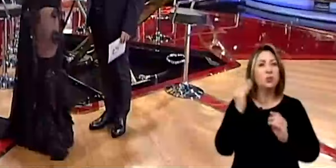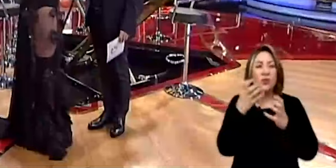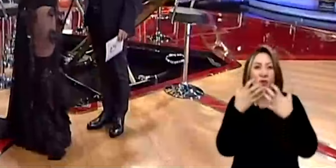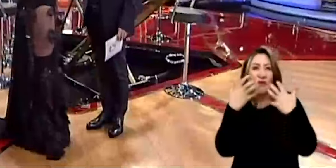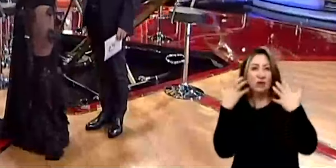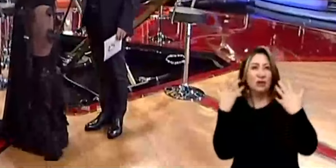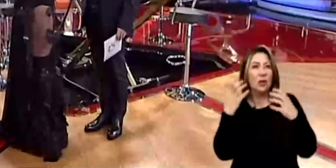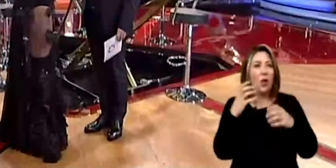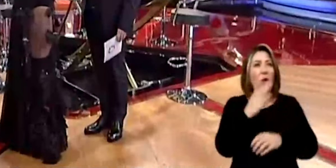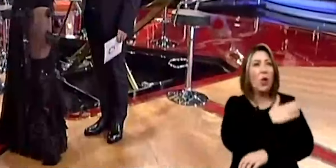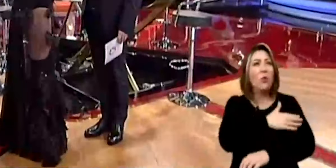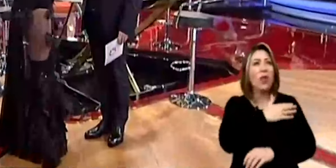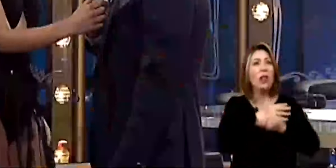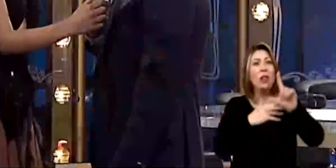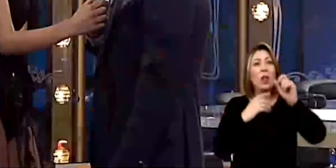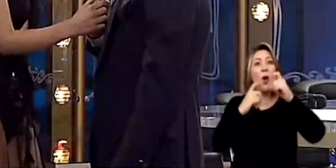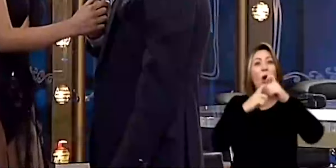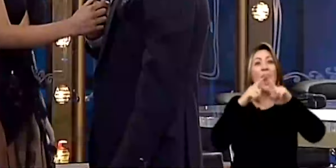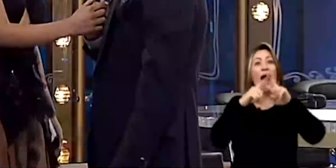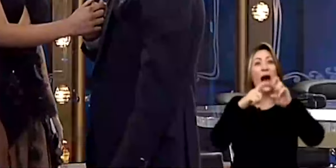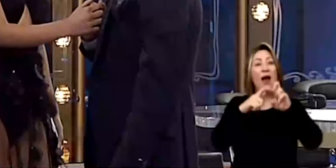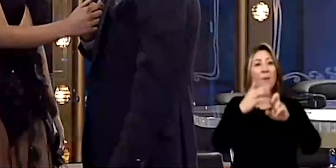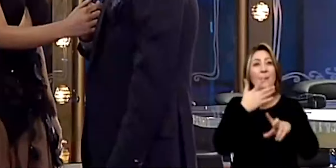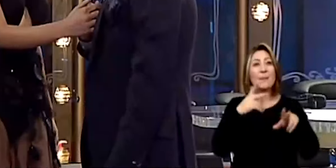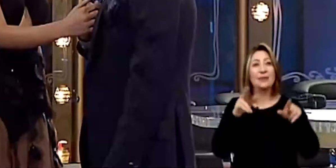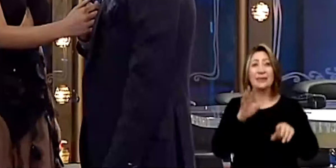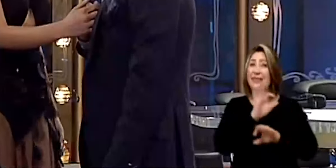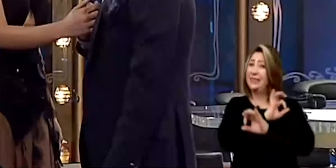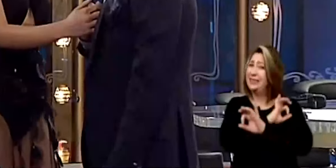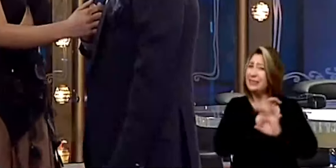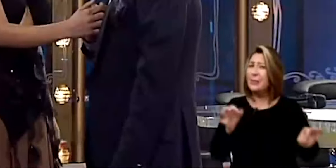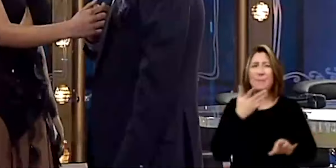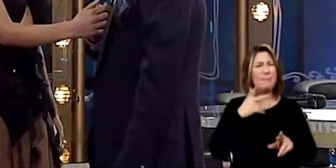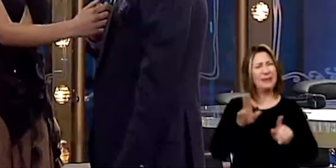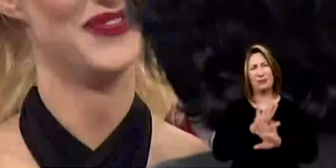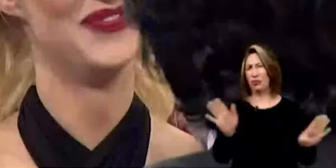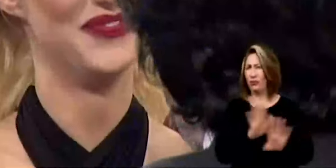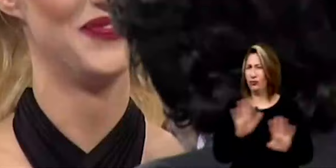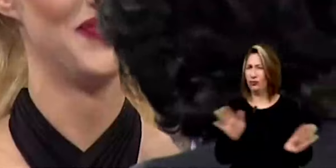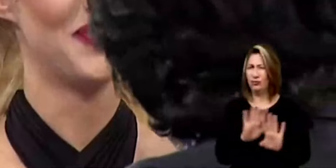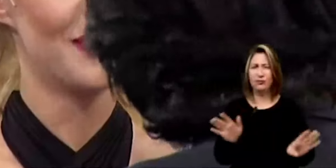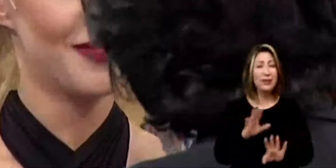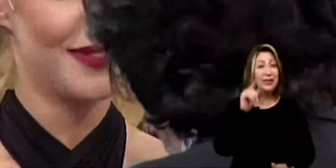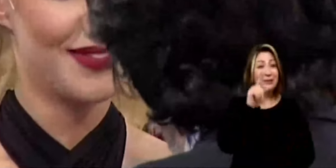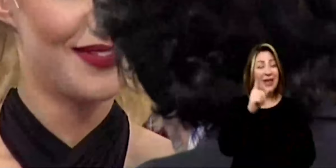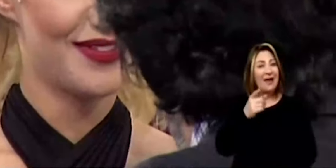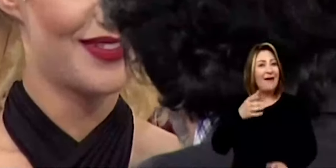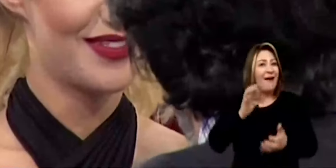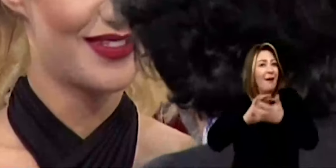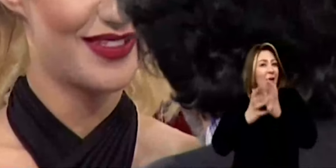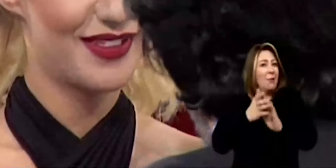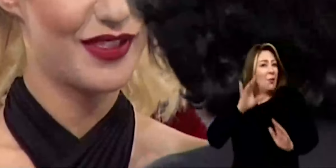bakıyorsun. Komutan Logar'a benzetiyorlar aslında. Komutan Logar'a kesinlikle benzemiyorsunuz. Siz bir kar